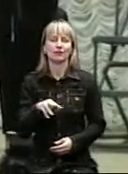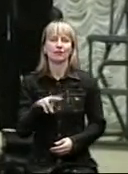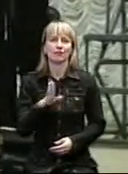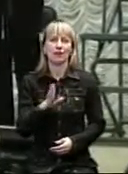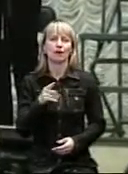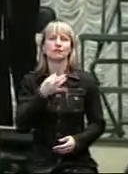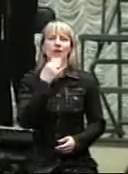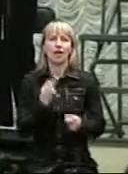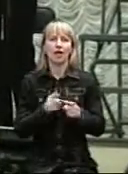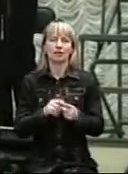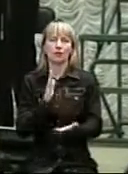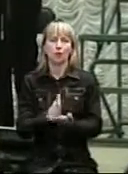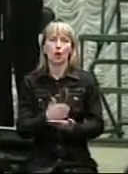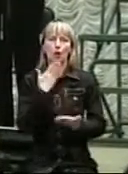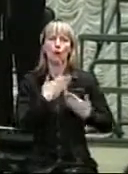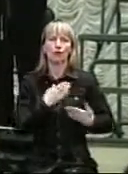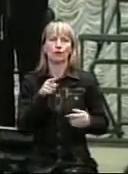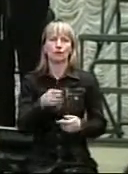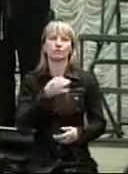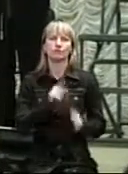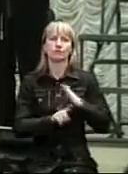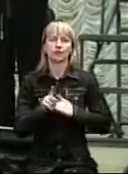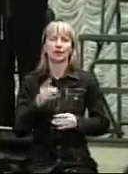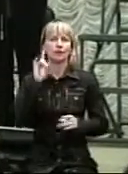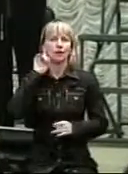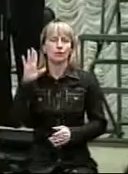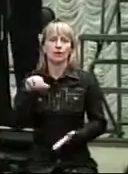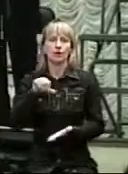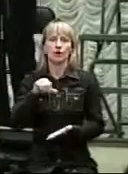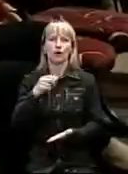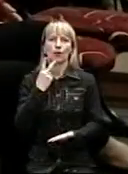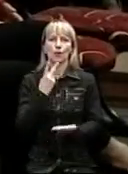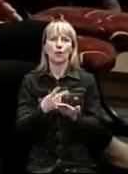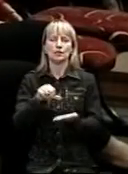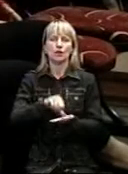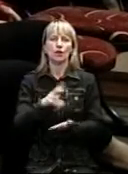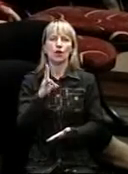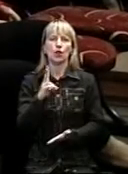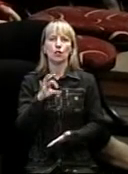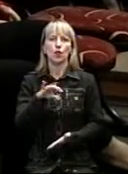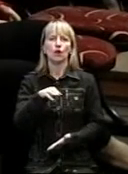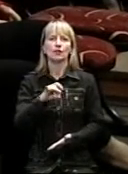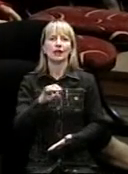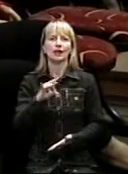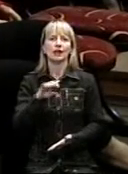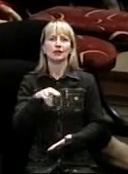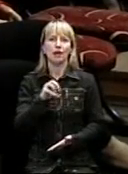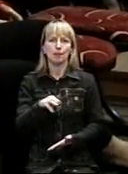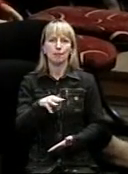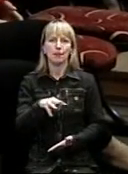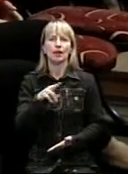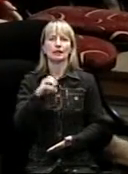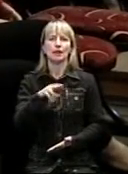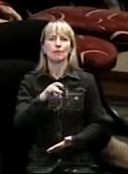цього жанру. Любов до нього почалась зі знаменитої постановки «Нотр-Дам де Парі». Сьогодні ж пісню саме з цього мюзиклу